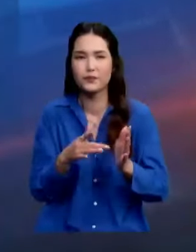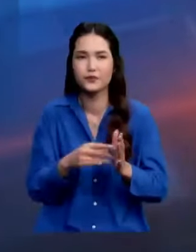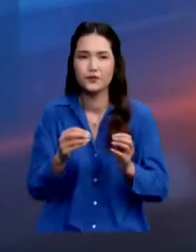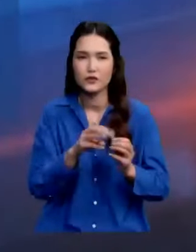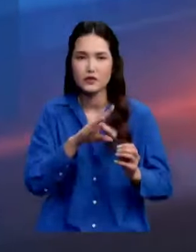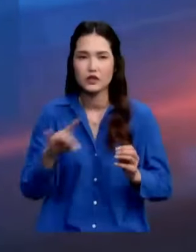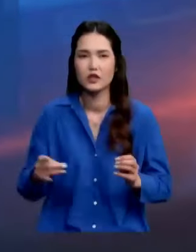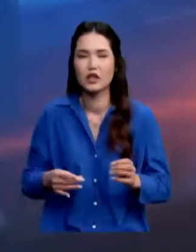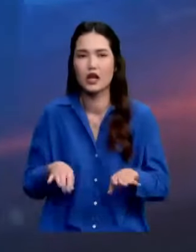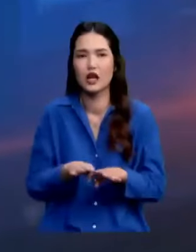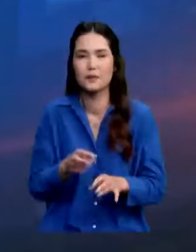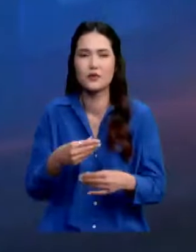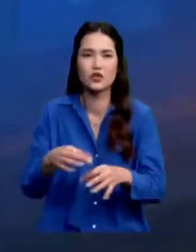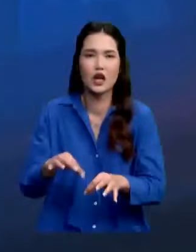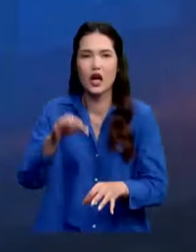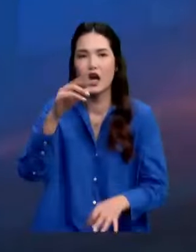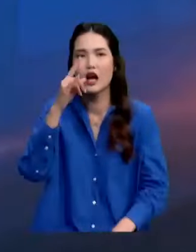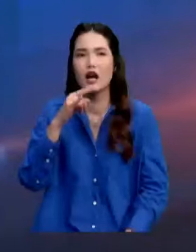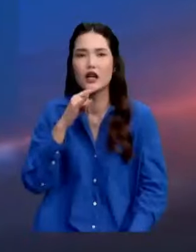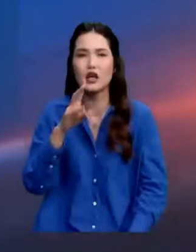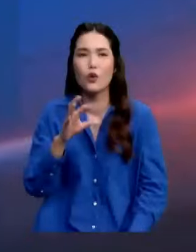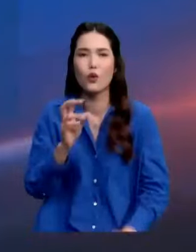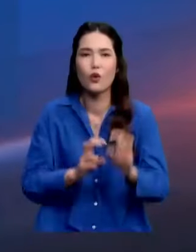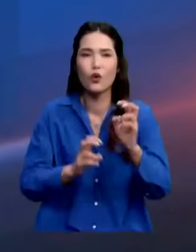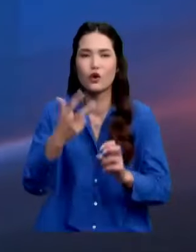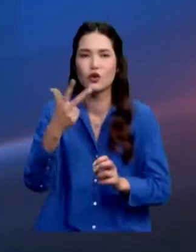10 миллиард теңге қылып жіберді. Қазатом өнеркәсіп